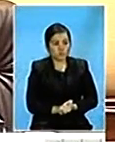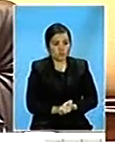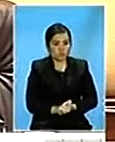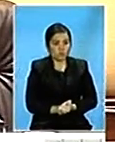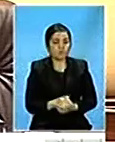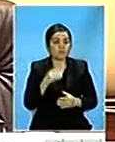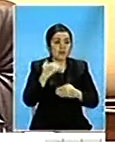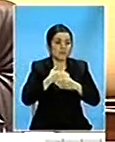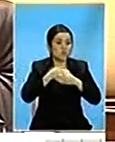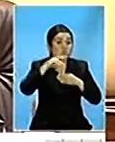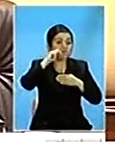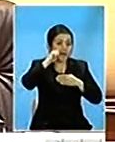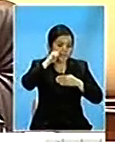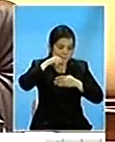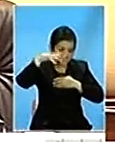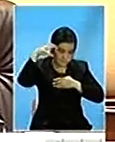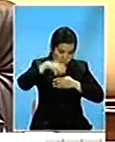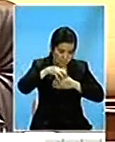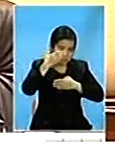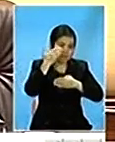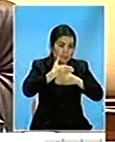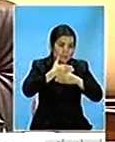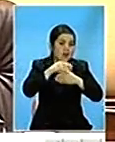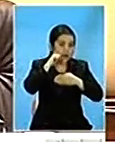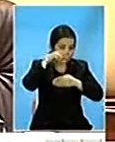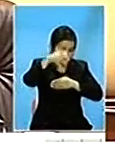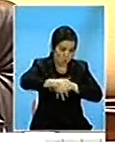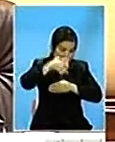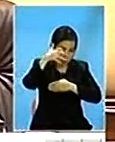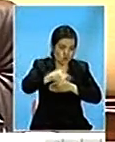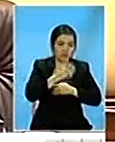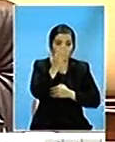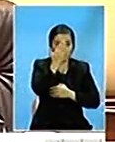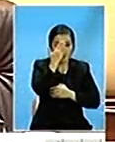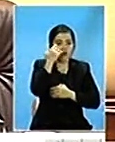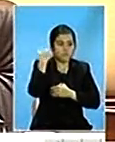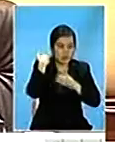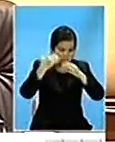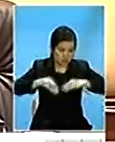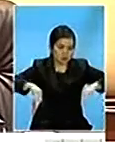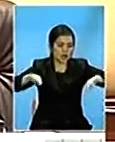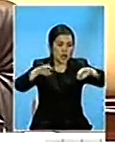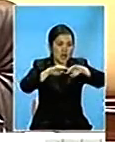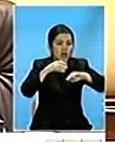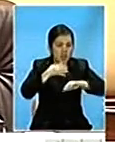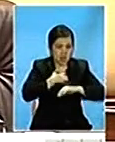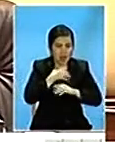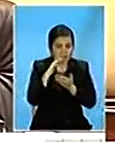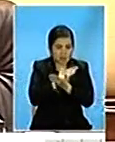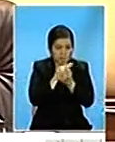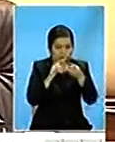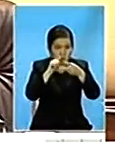ประตูทดน้ำพร้อมกับขุดลอกด้านหน้าเขื่อนซึ่งตรงนี้ผมคิดว่าผมอยากจะให้มองเป็นสองส่วน